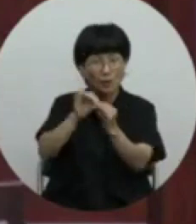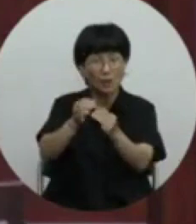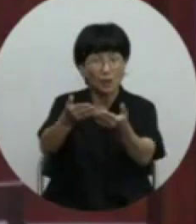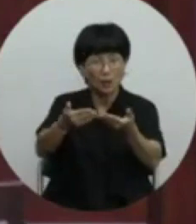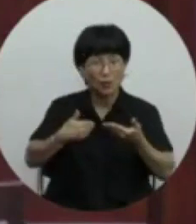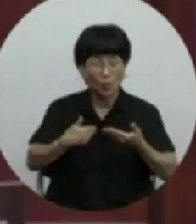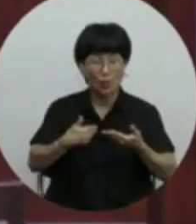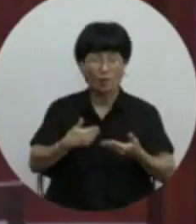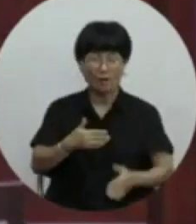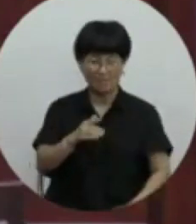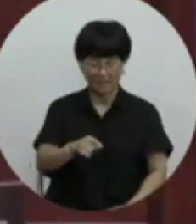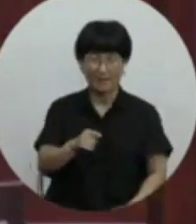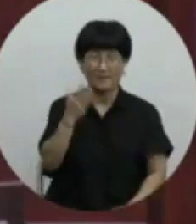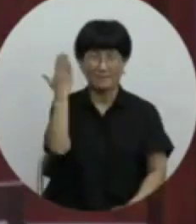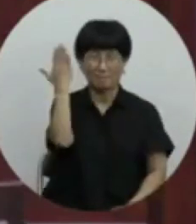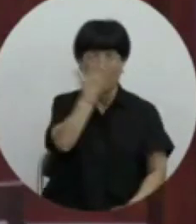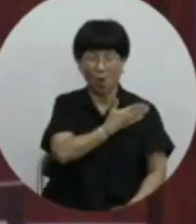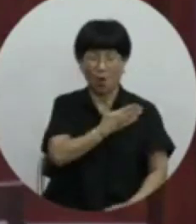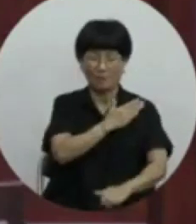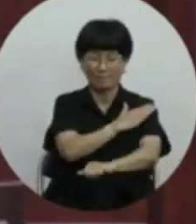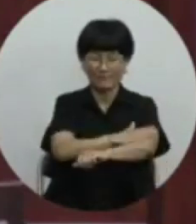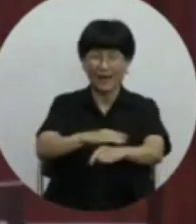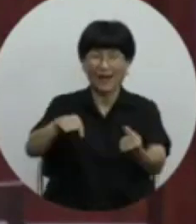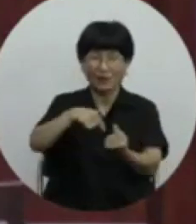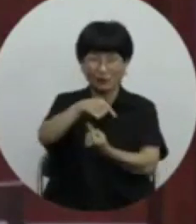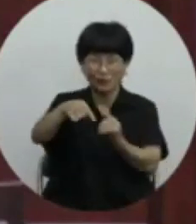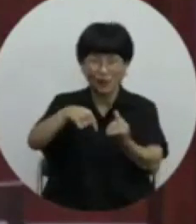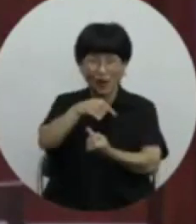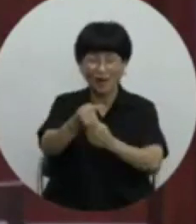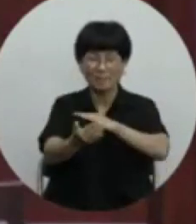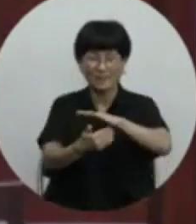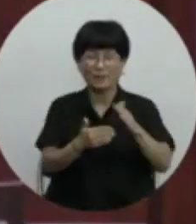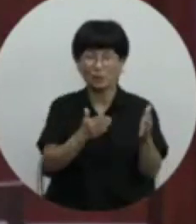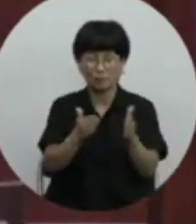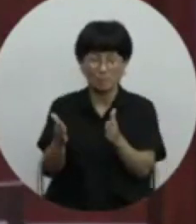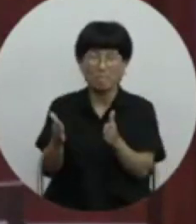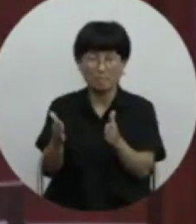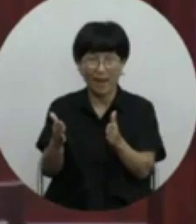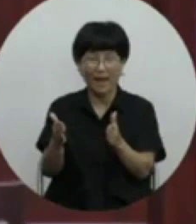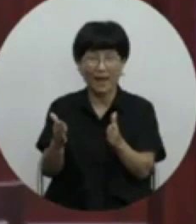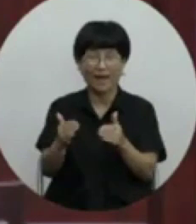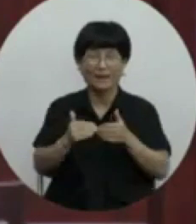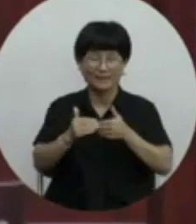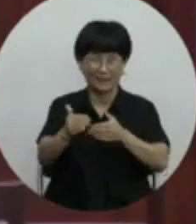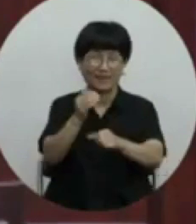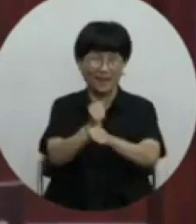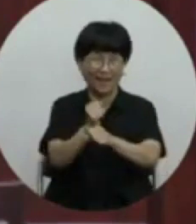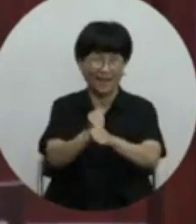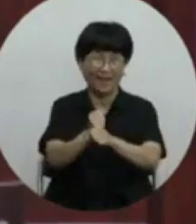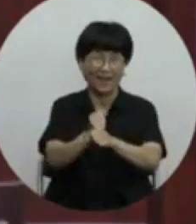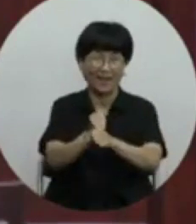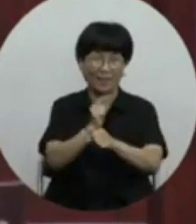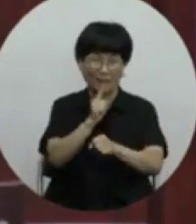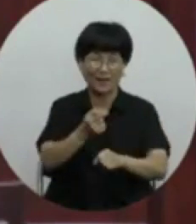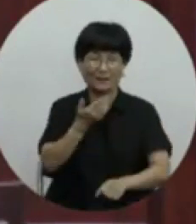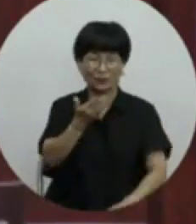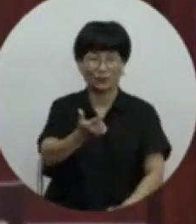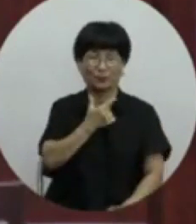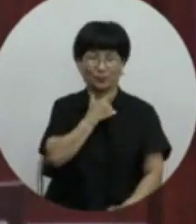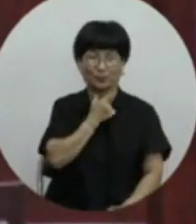절대 투명하게 또 잘 운영되도록 사전에 준비를 철저히 해서 하겠다 이렇게 말씀을